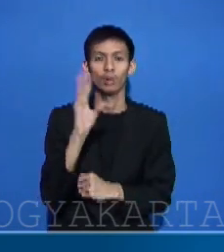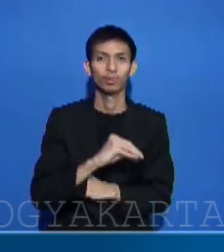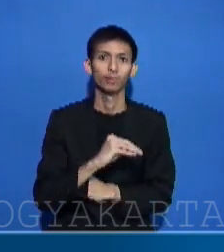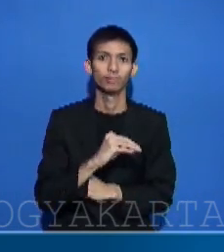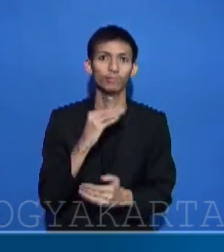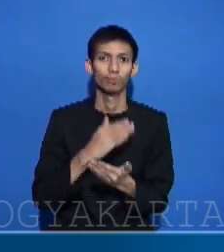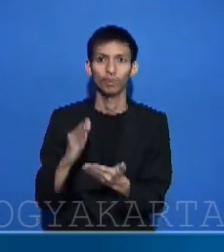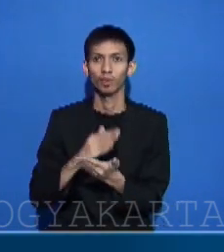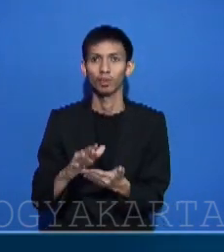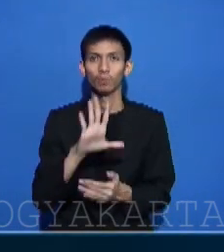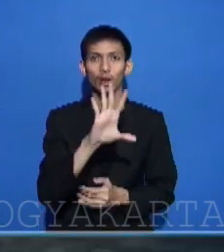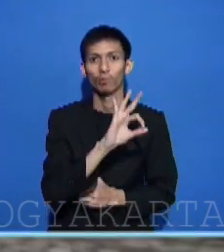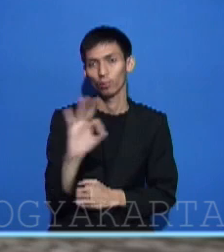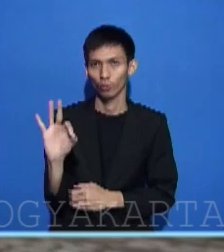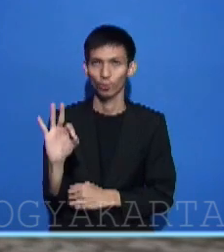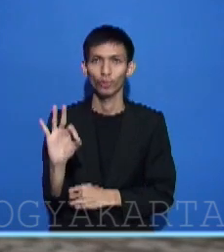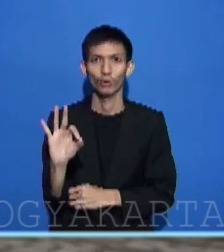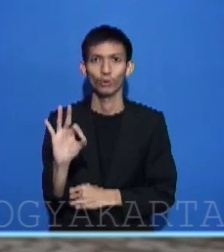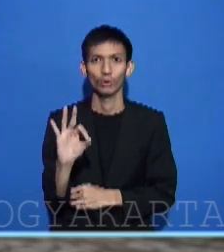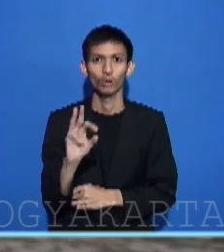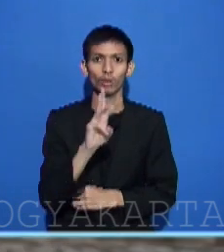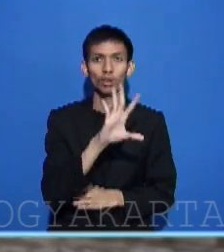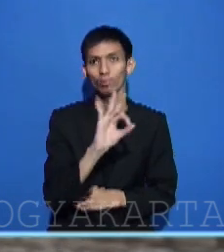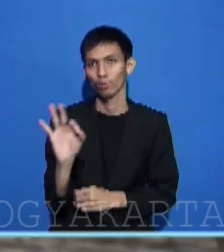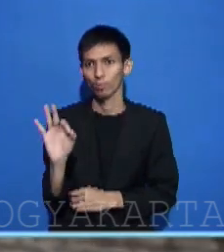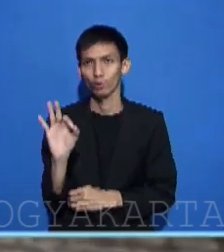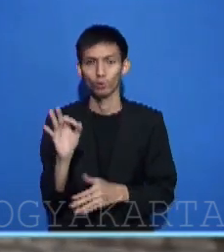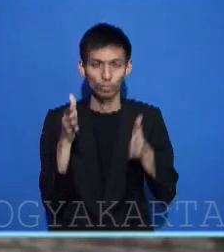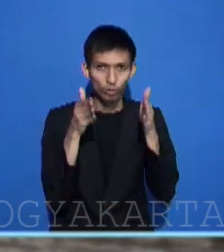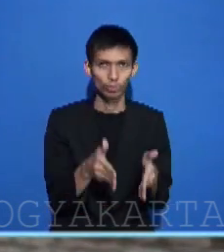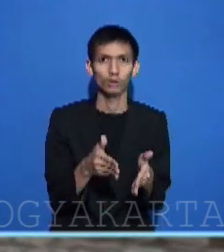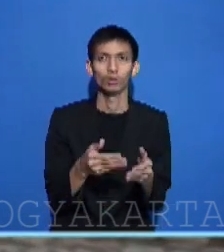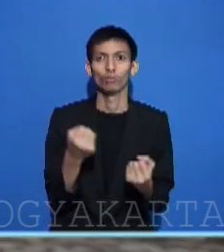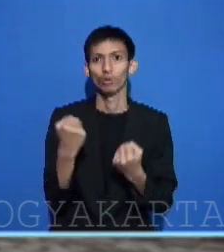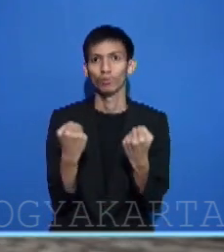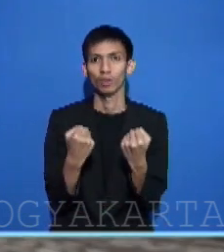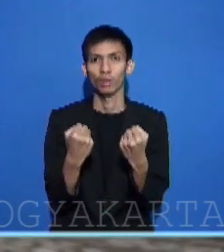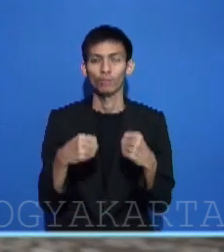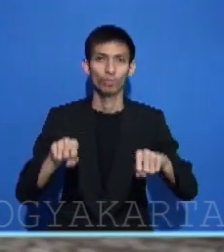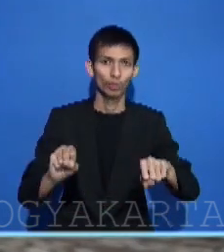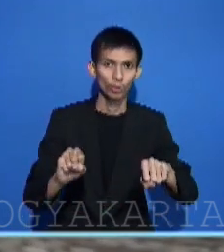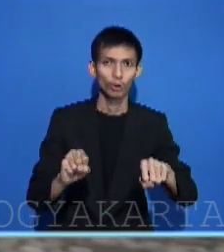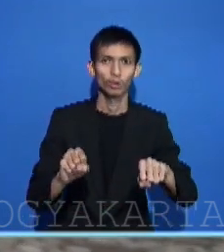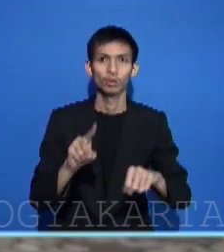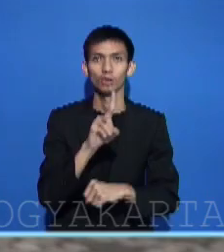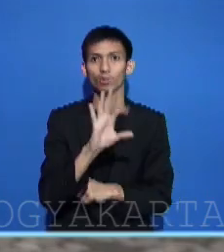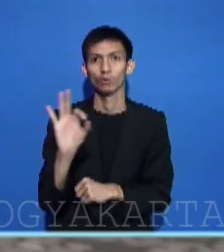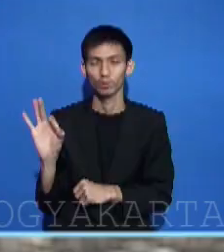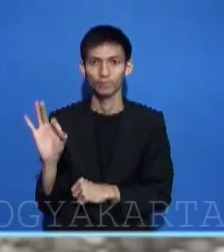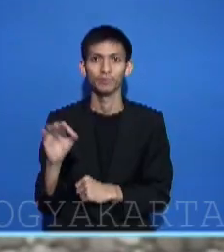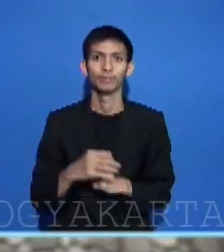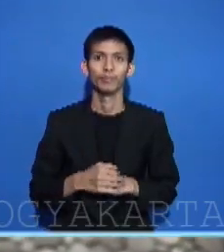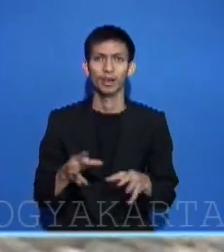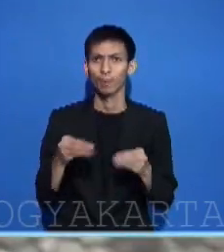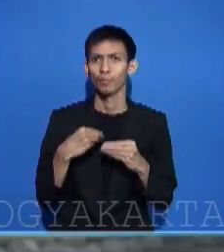Pak. 3.500 untuk drive-thru dan 1.500-nya untuk pengambilan takjil saat kajian Pak.